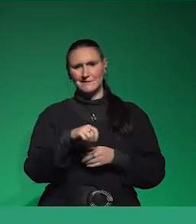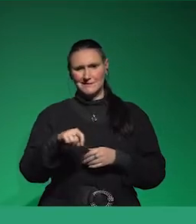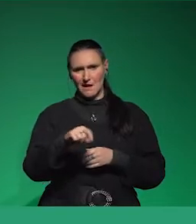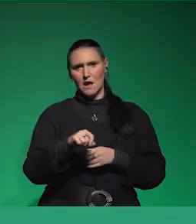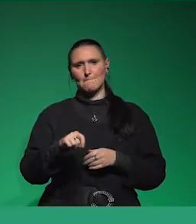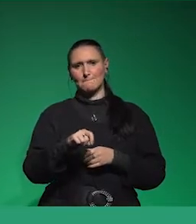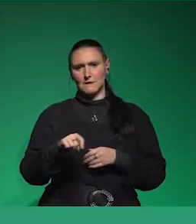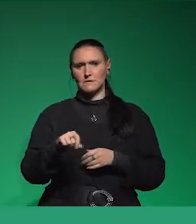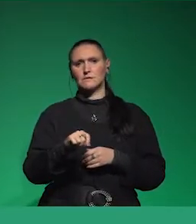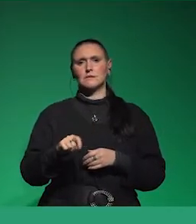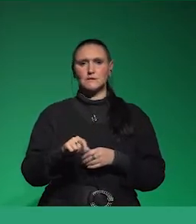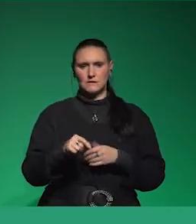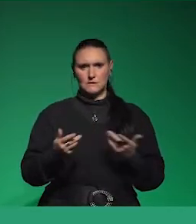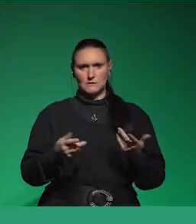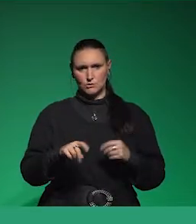Baumtriebe,